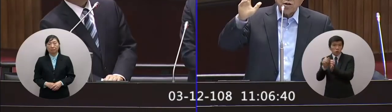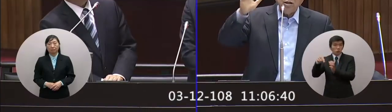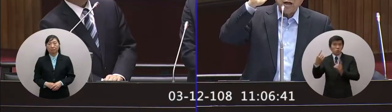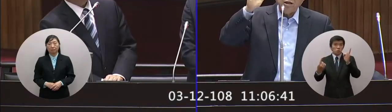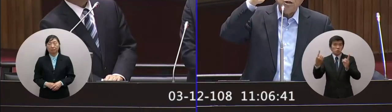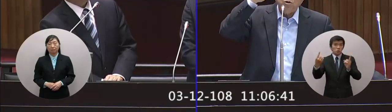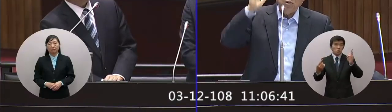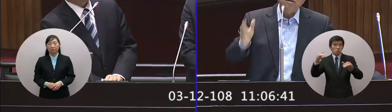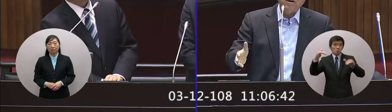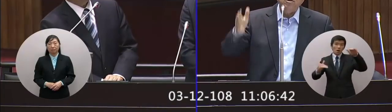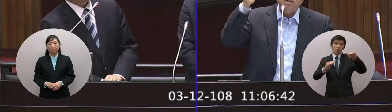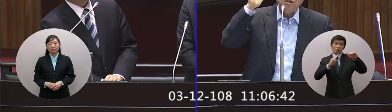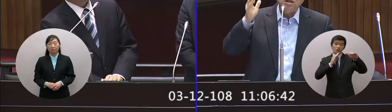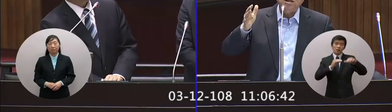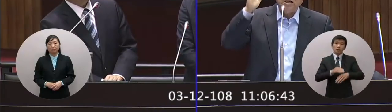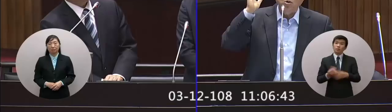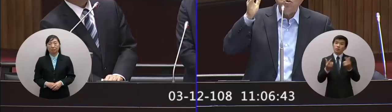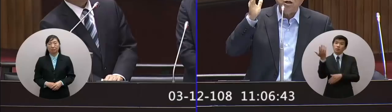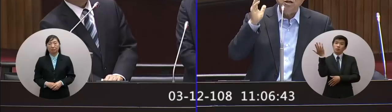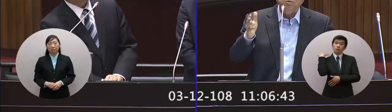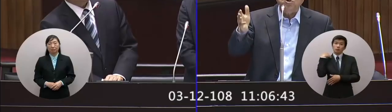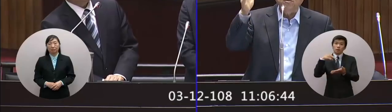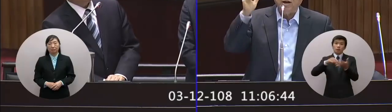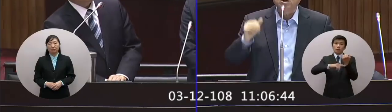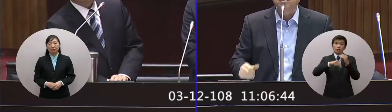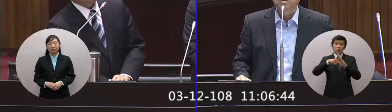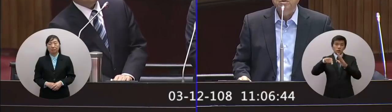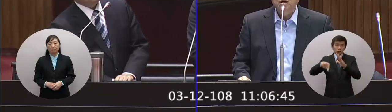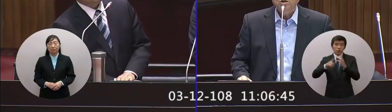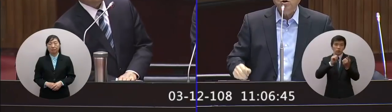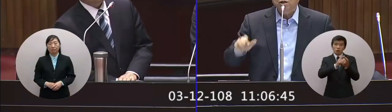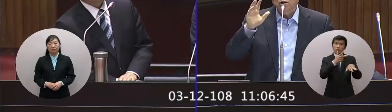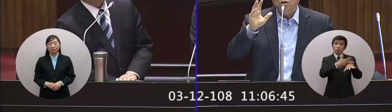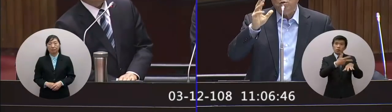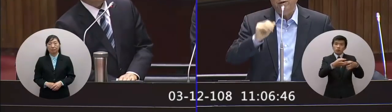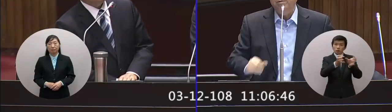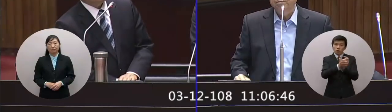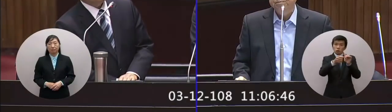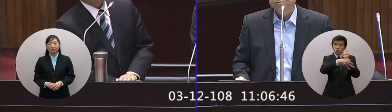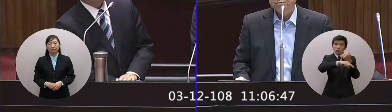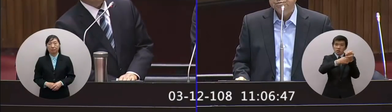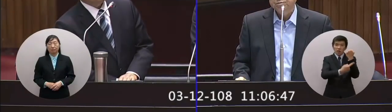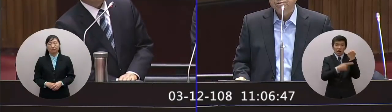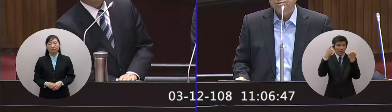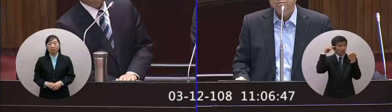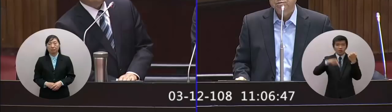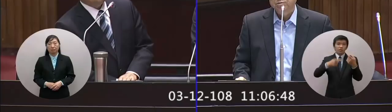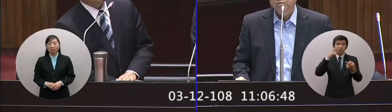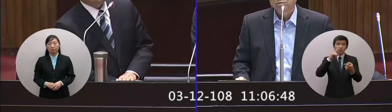这个就跟当时我们立法院在审查通过科技部组织法的时候就已经有点违背